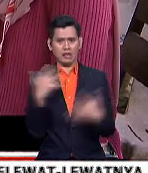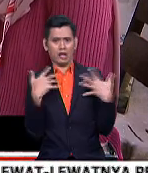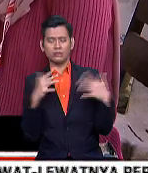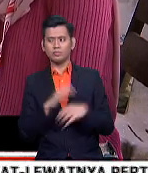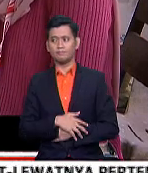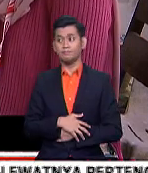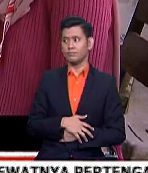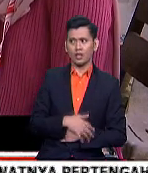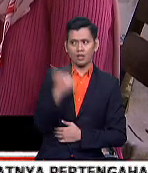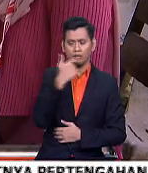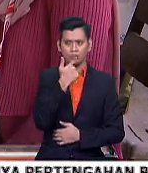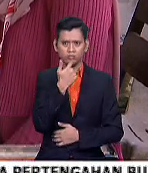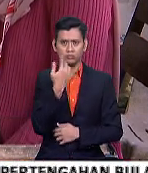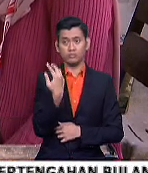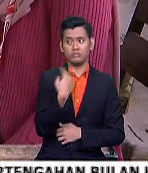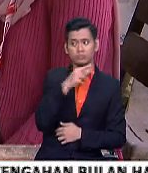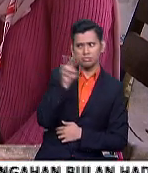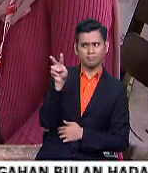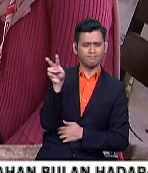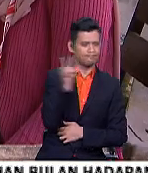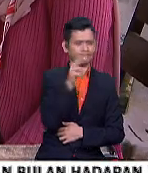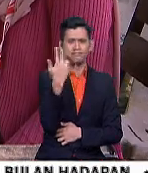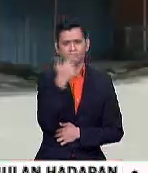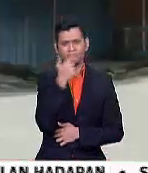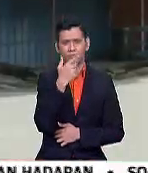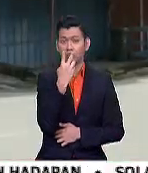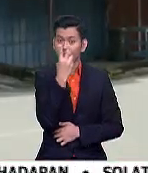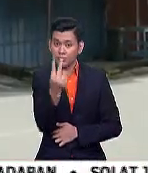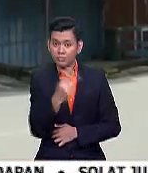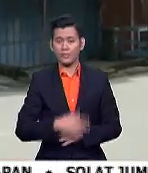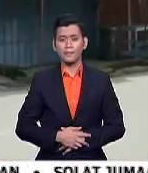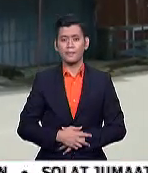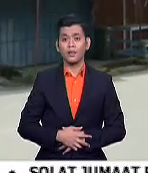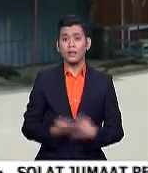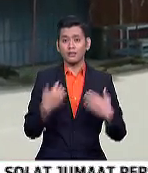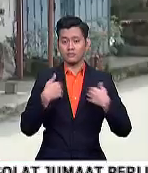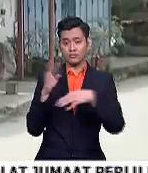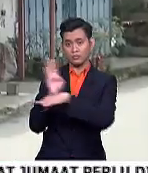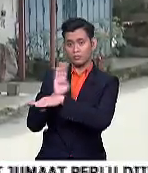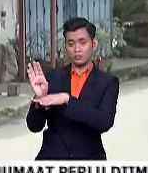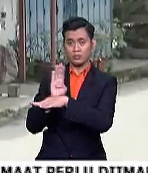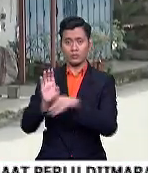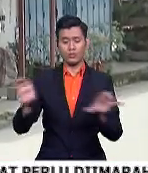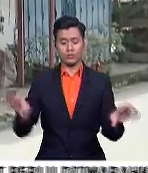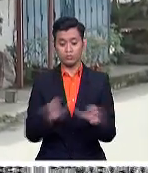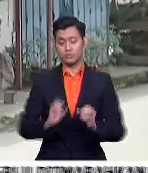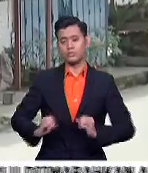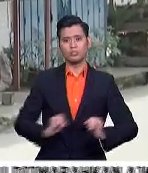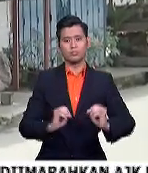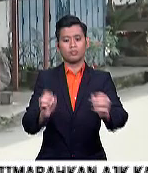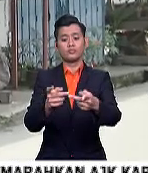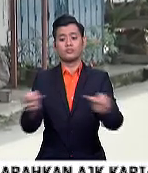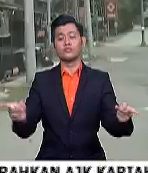Nampak kita pun tengok jauh-jauh je. Mereka yang memiliki perniagaan keluarga menjalankan operasi di